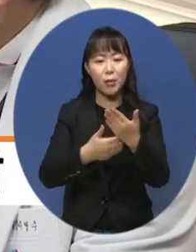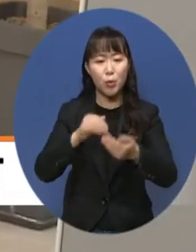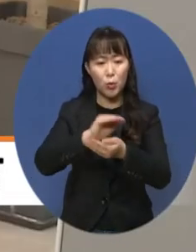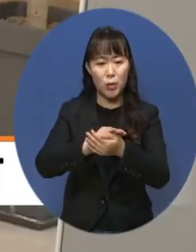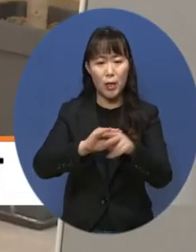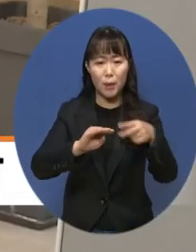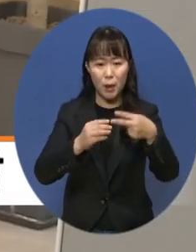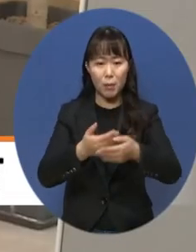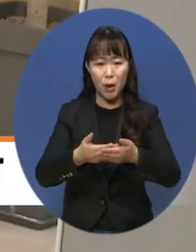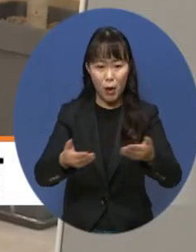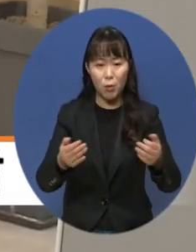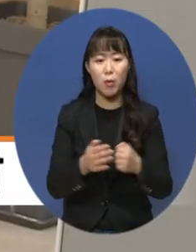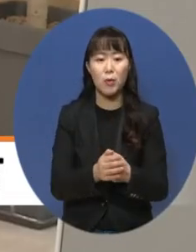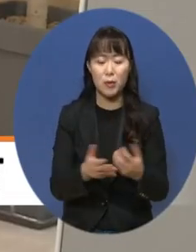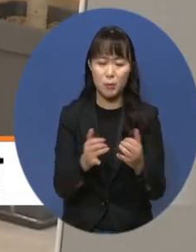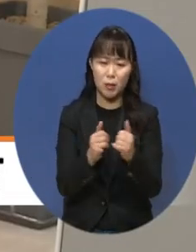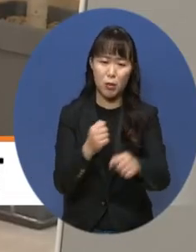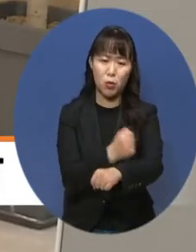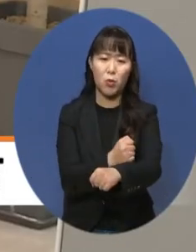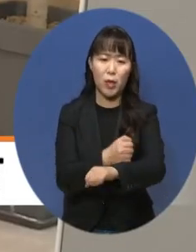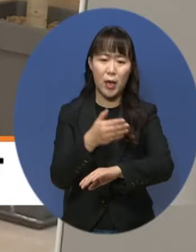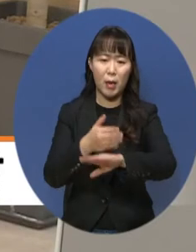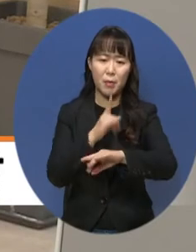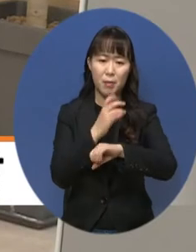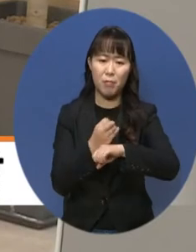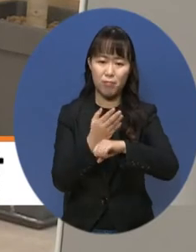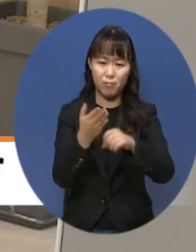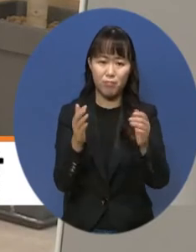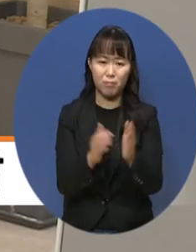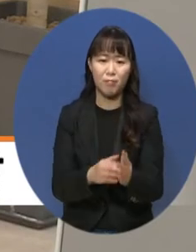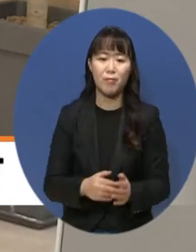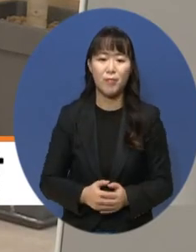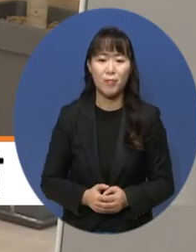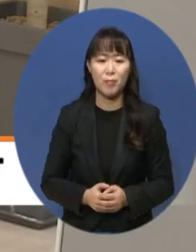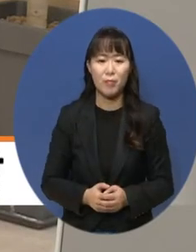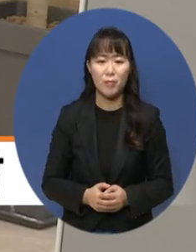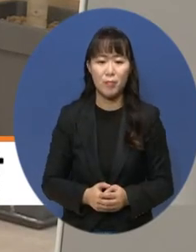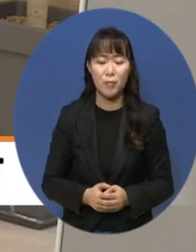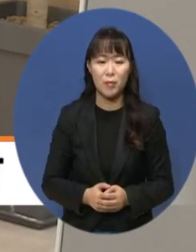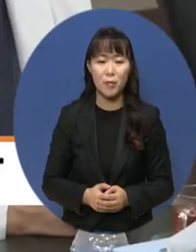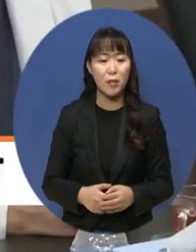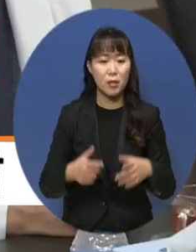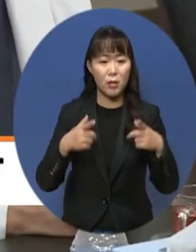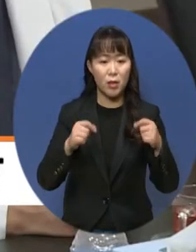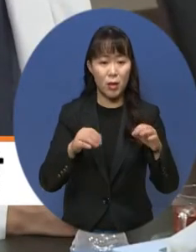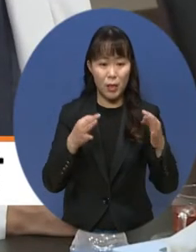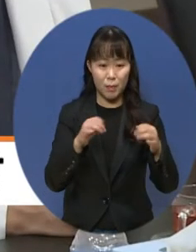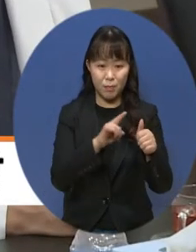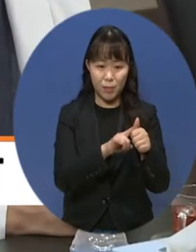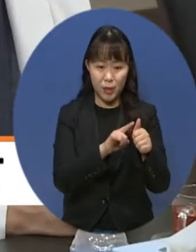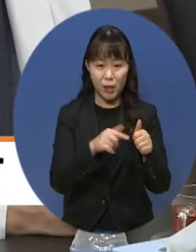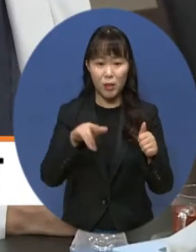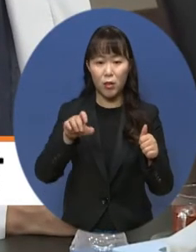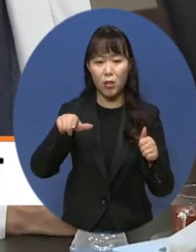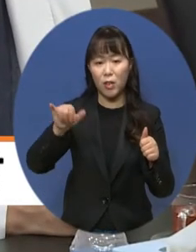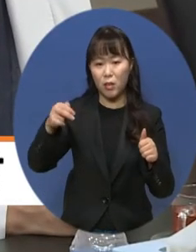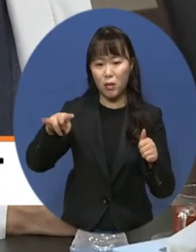전달했으며 상황실 근무자들의 노고에 감사를 표했습니다. 이와 함께 김 지사는